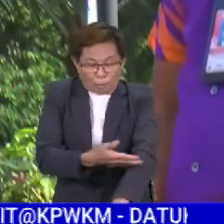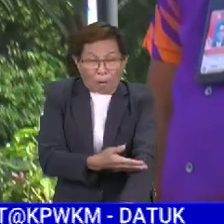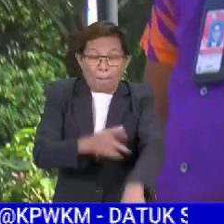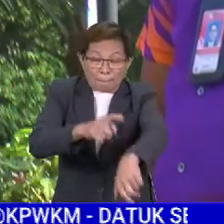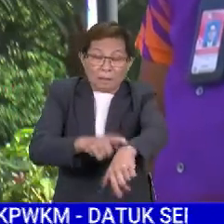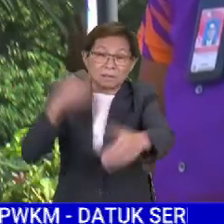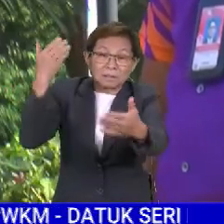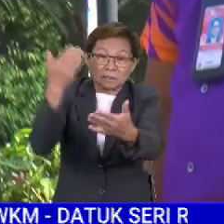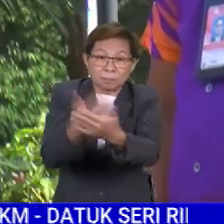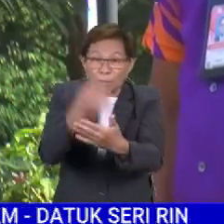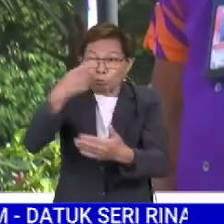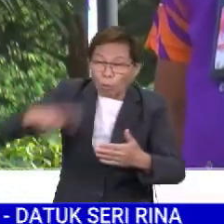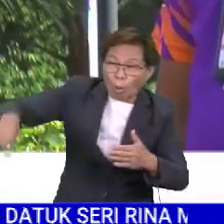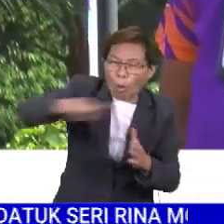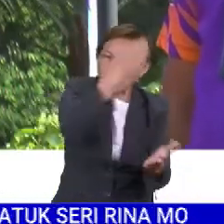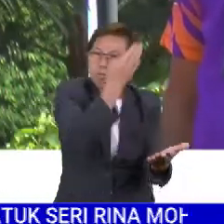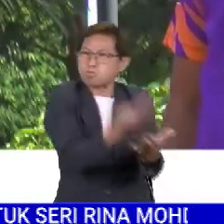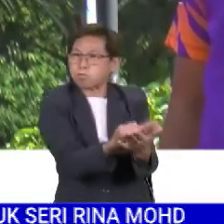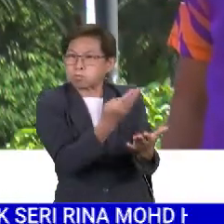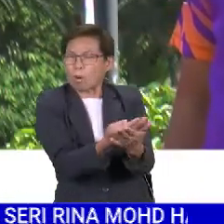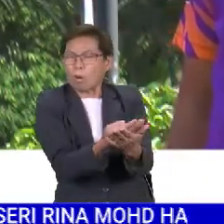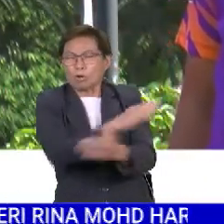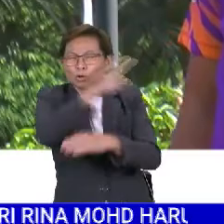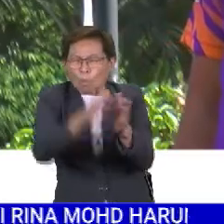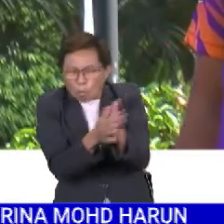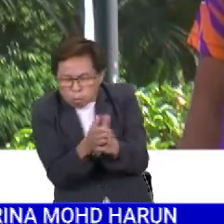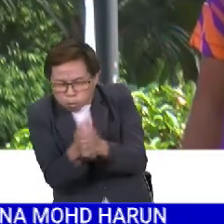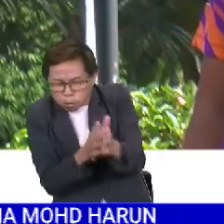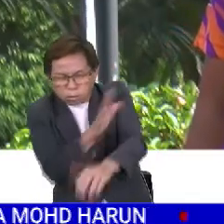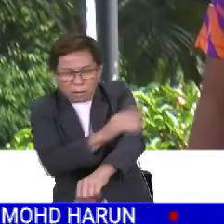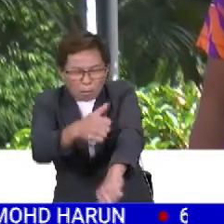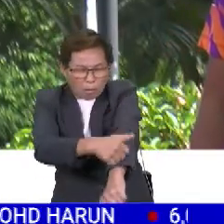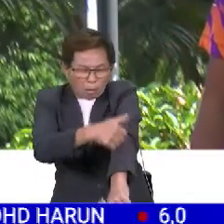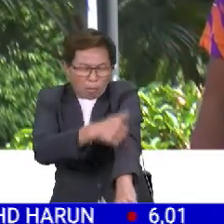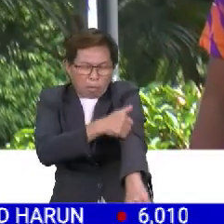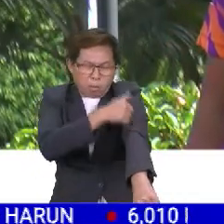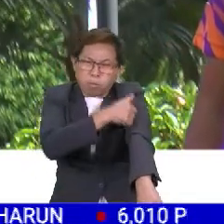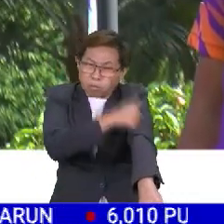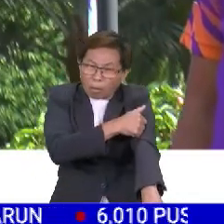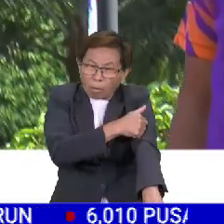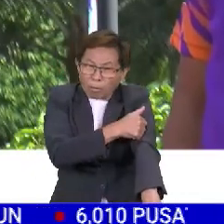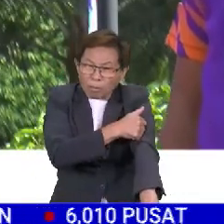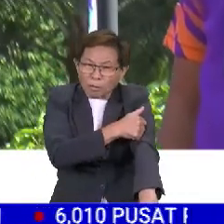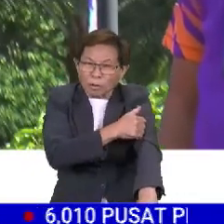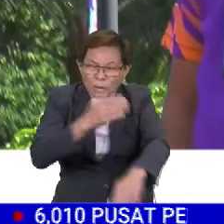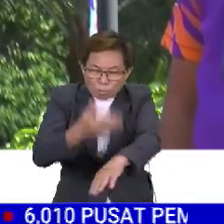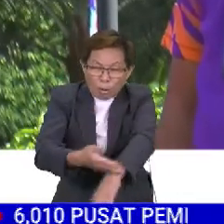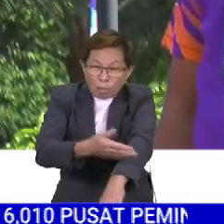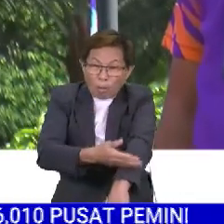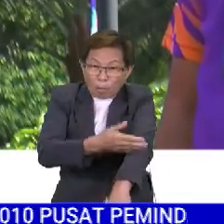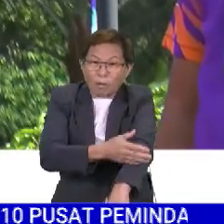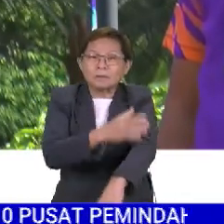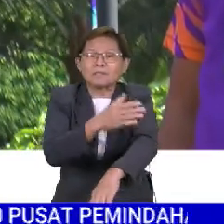untuk membuktikan segala usaha gigih dan pengorbanan selama ini diterjemahkan